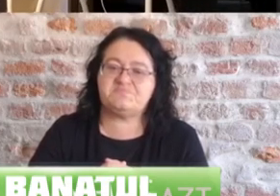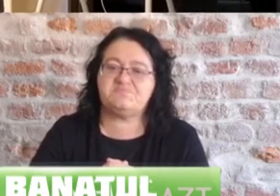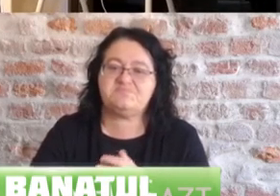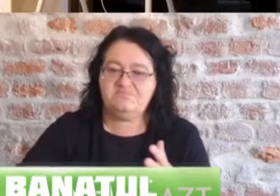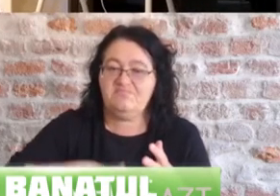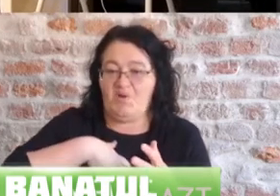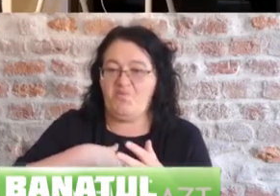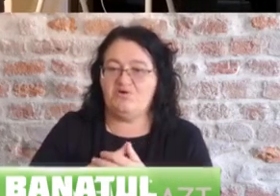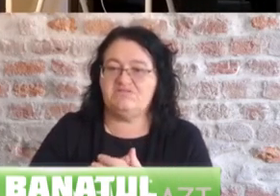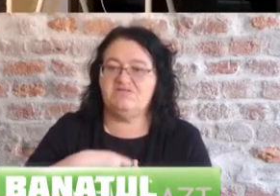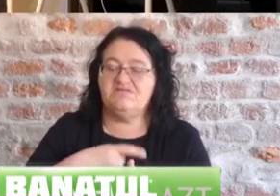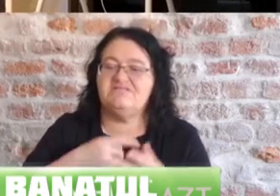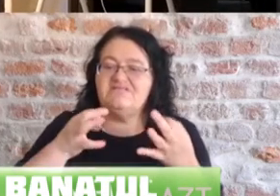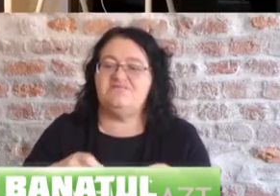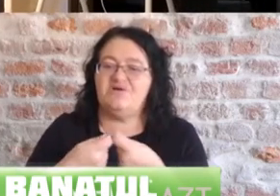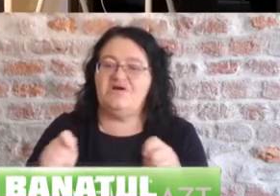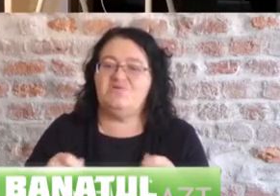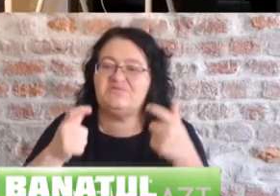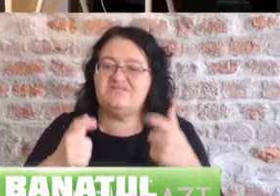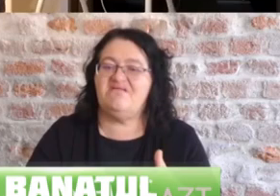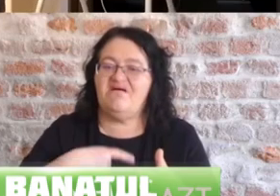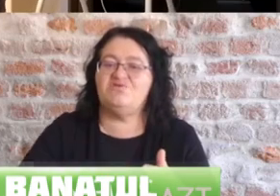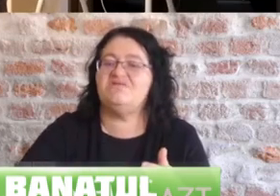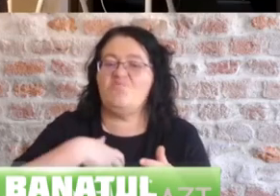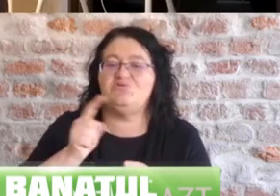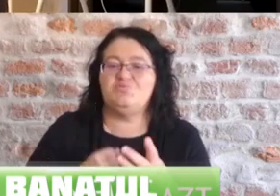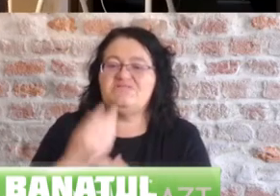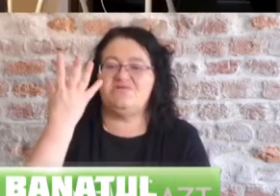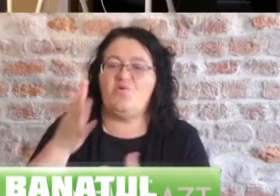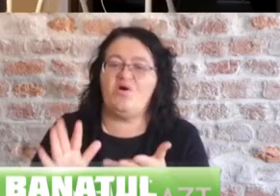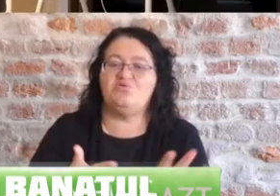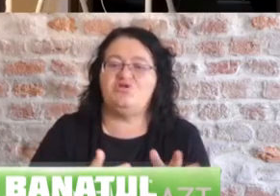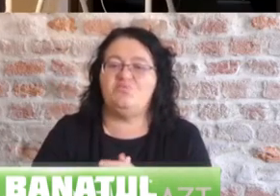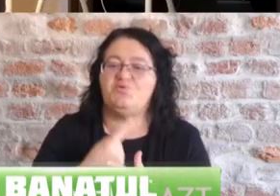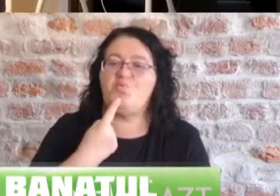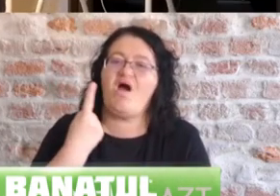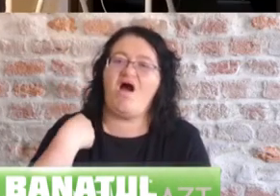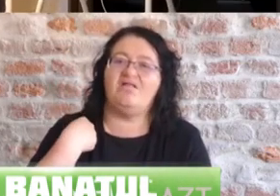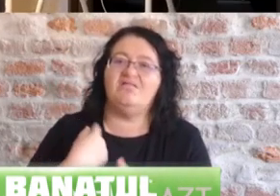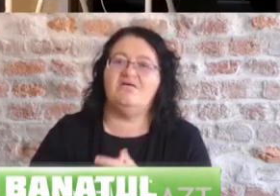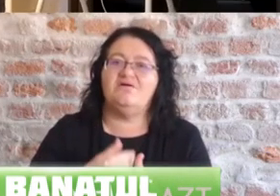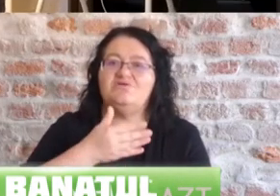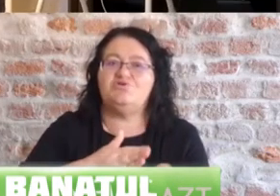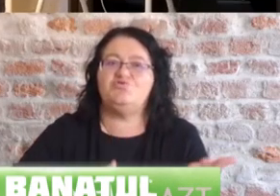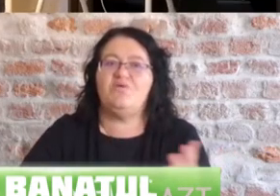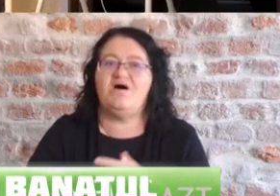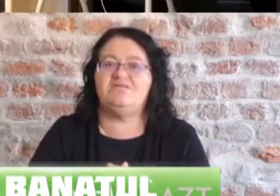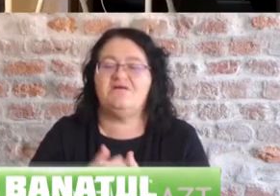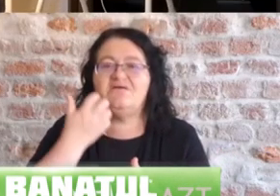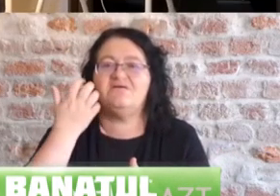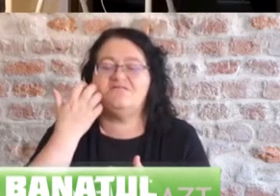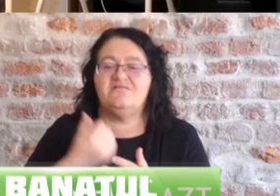Am emoții, sunt convinsă că toată lumea din sală, dar aceste emoții nu sunt noi, ci au început acum un an jumate,